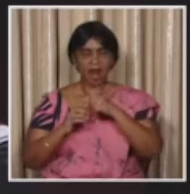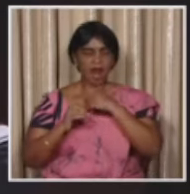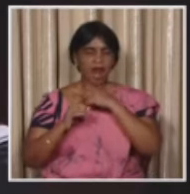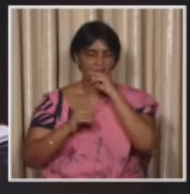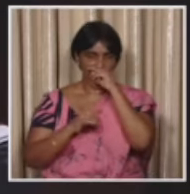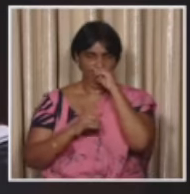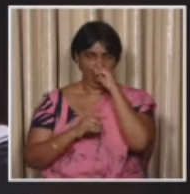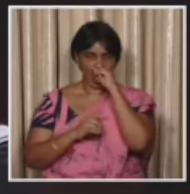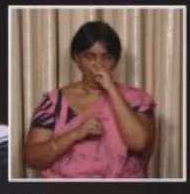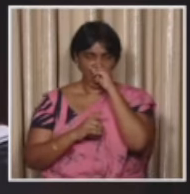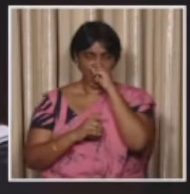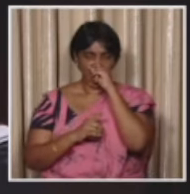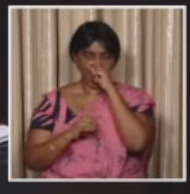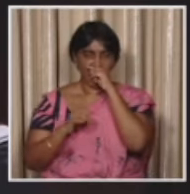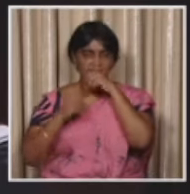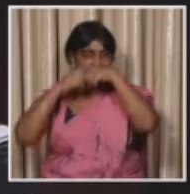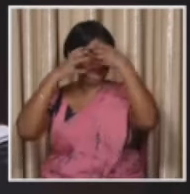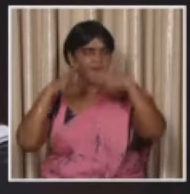ව්‍යුහාත්මක දුර්වලතාවයක් තිබෙනවා.